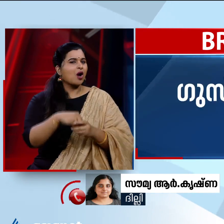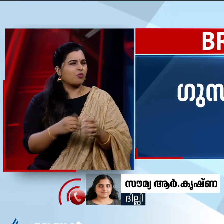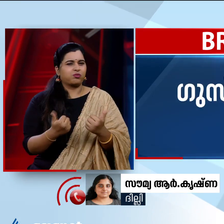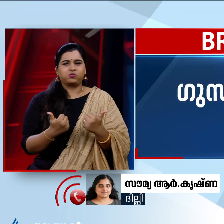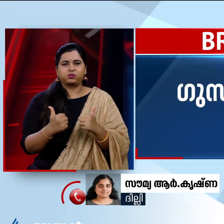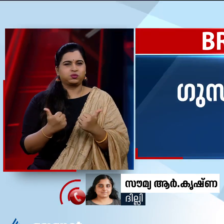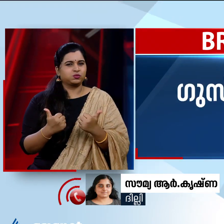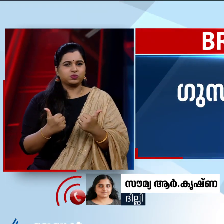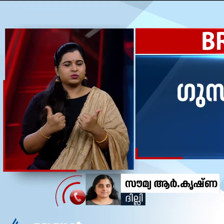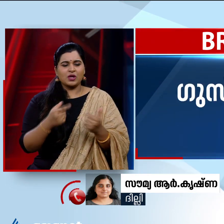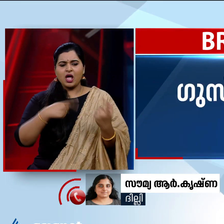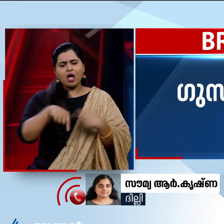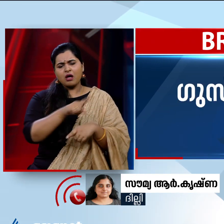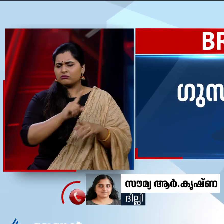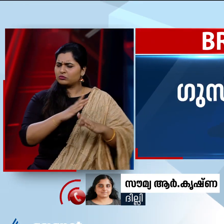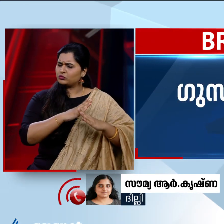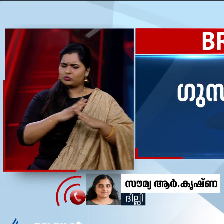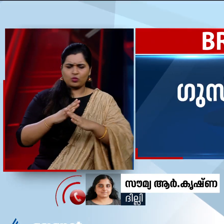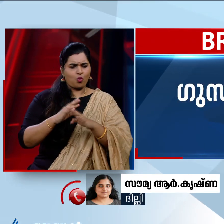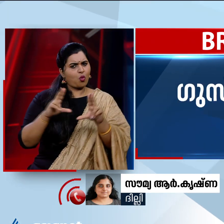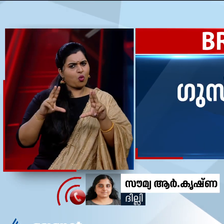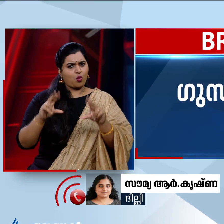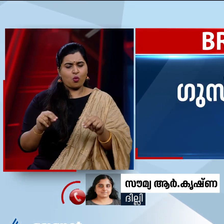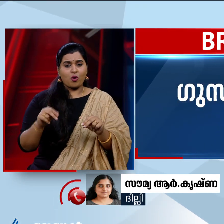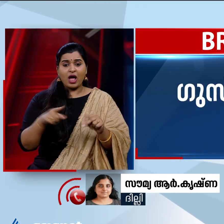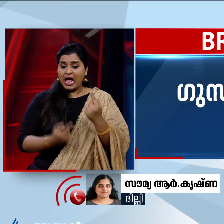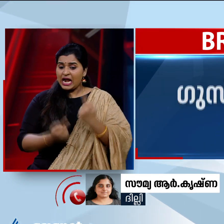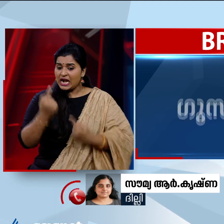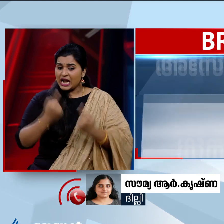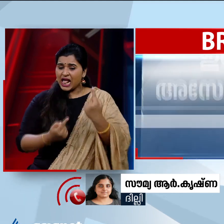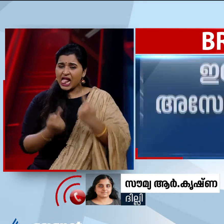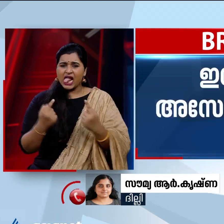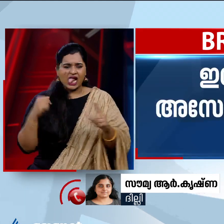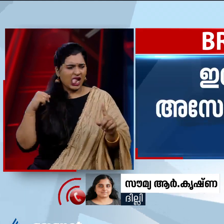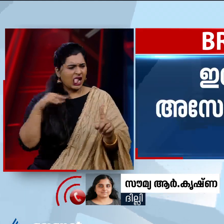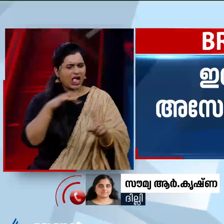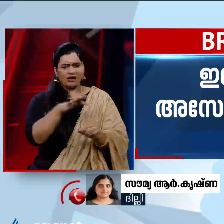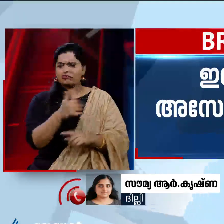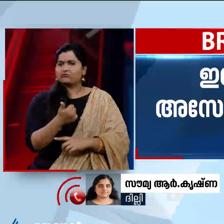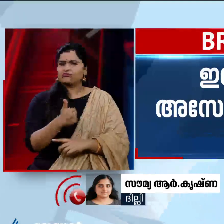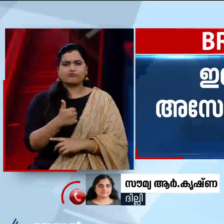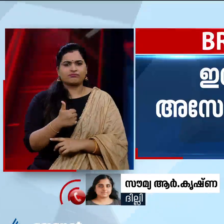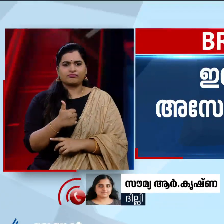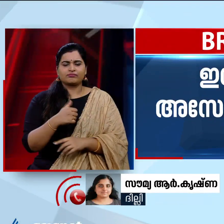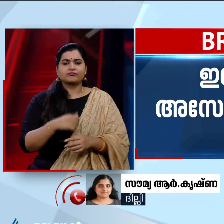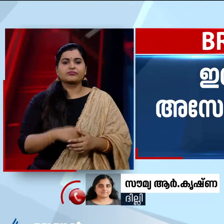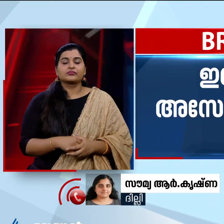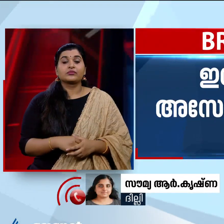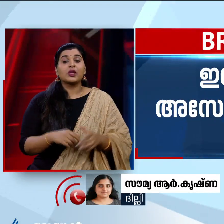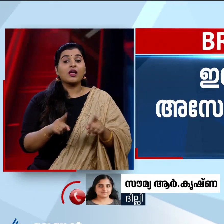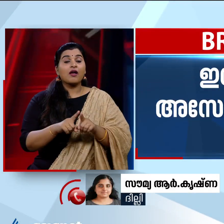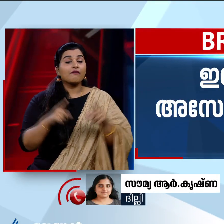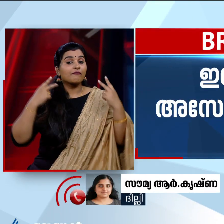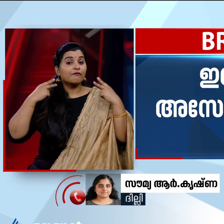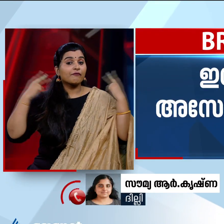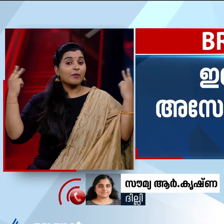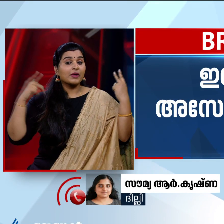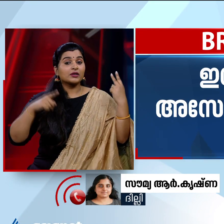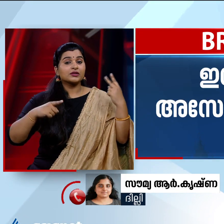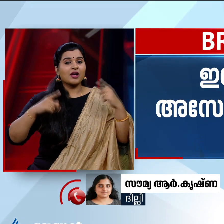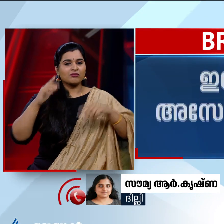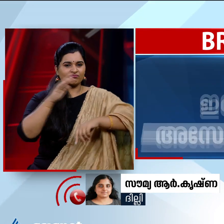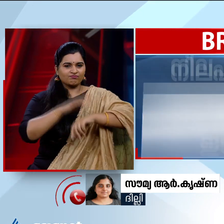ഇടപെടലുകൾക്കും ഇവർ ഇടം നൽകുന്നില്ല എന്ന് മാത്രമല്ല രാഷ്ട്രീയവൽക്കരിക്കാൻ അനുവദിക്കില്ല എന്ന് ആവർത്തിക്കുകയാണ് ബജ്രംഗ് പുനിയ ഉൾപ്പെടെയുള്ള താരങ്ങൾ. എന്തായാലും